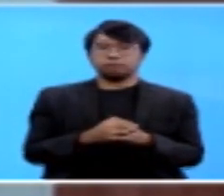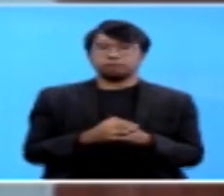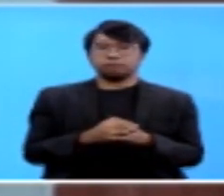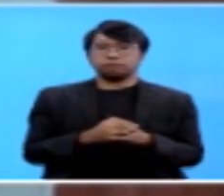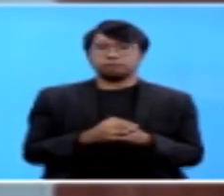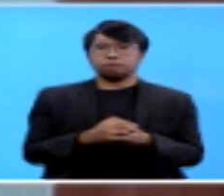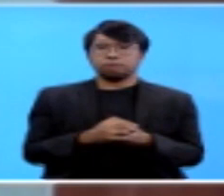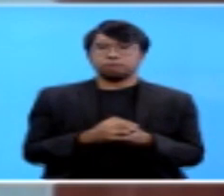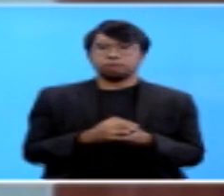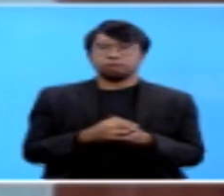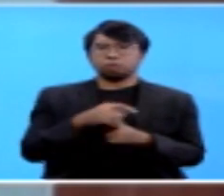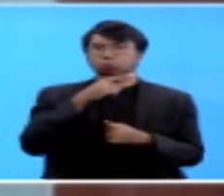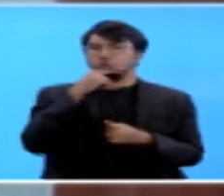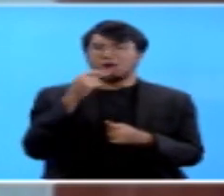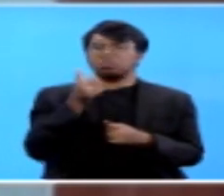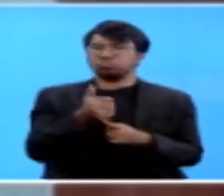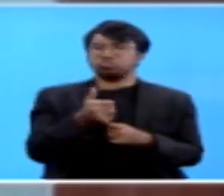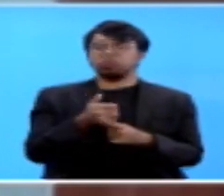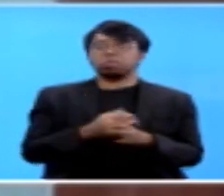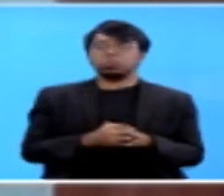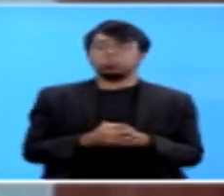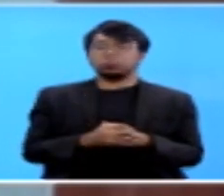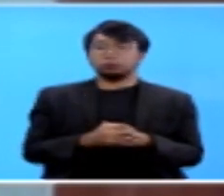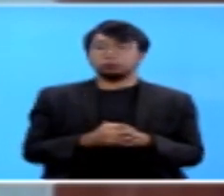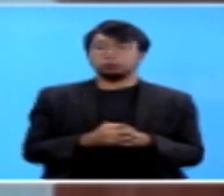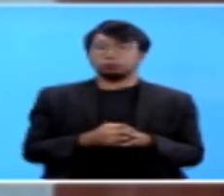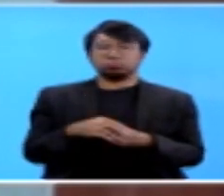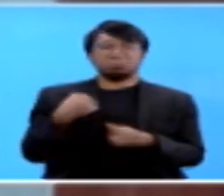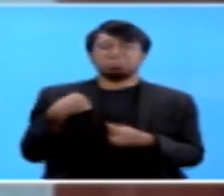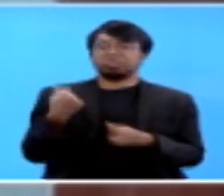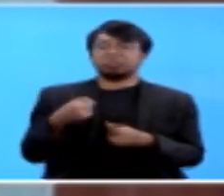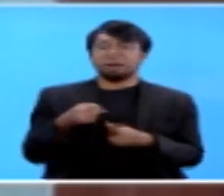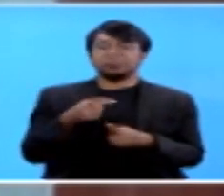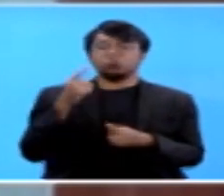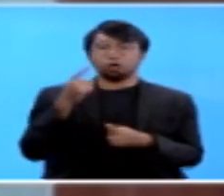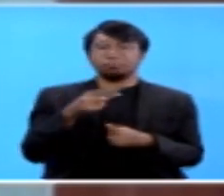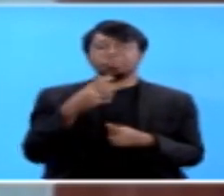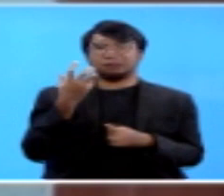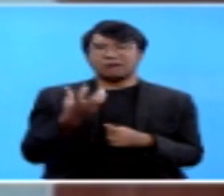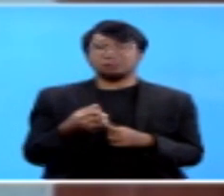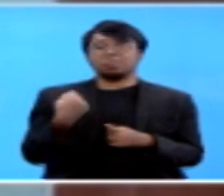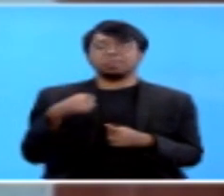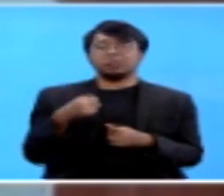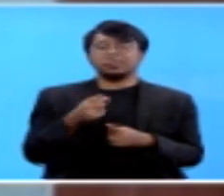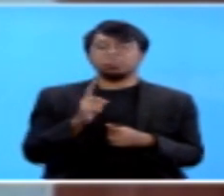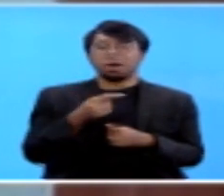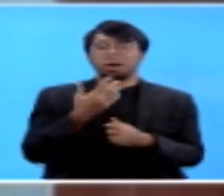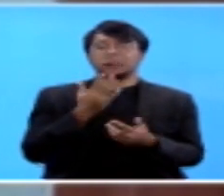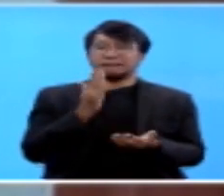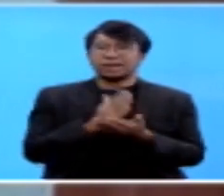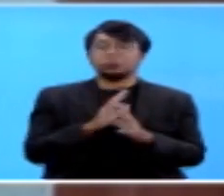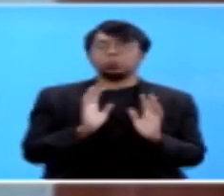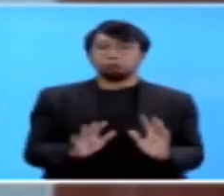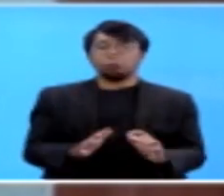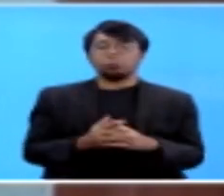kurang berat. Ya, itu sementara ini kami tidak berani memberi sanksi yang terlalu berat. Batas kami semacam itu. Jadi batas kami